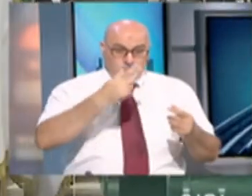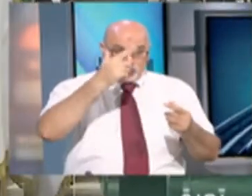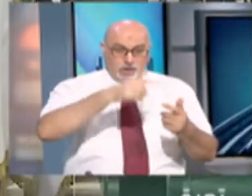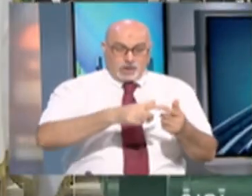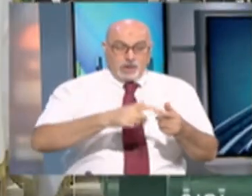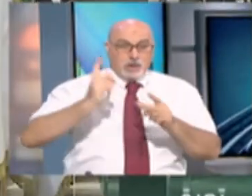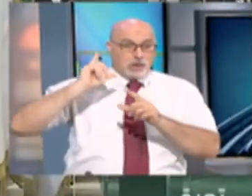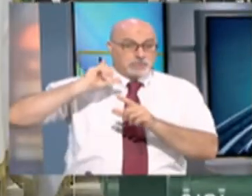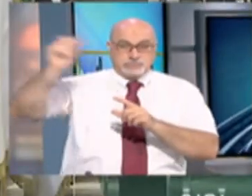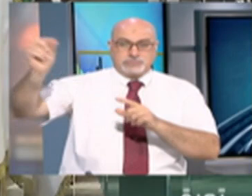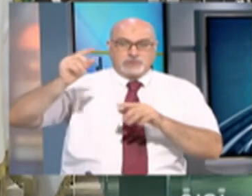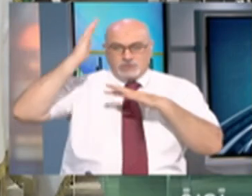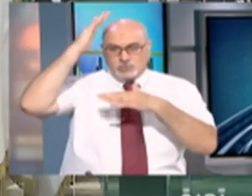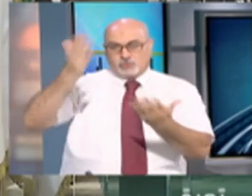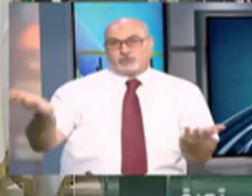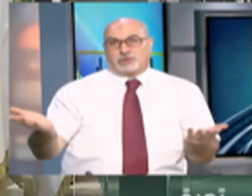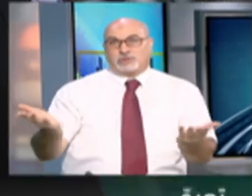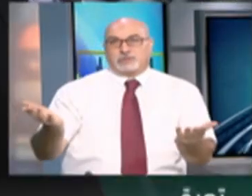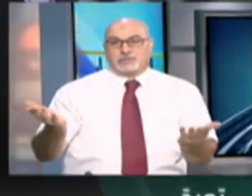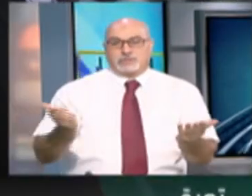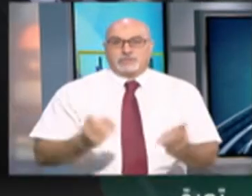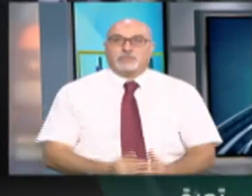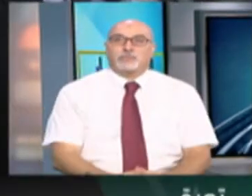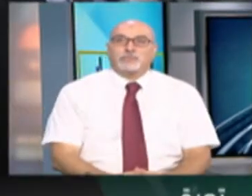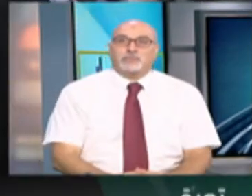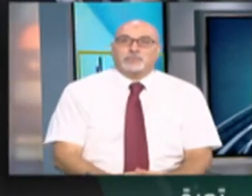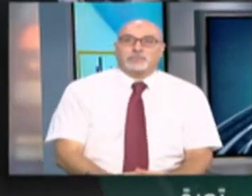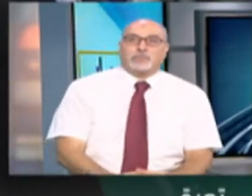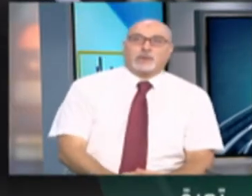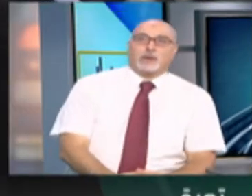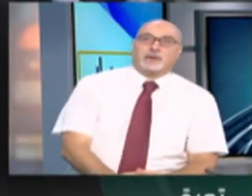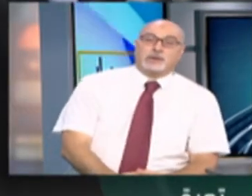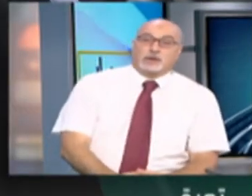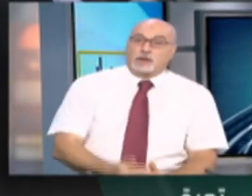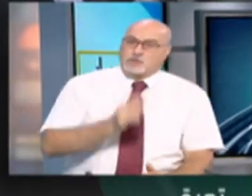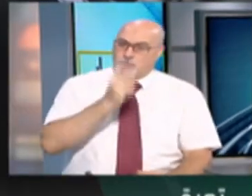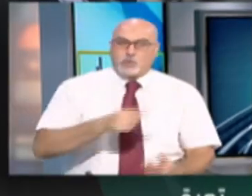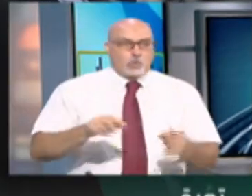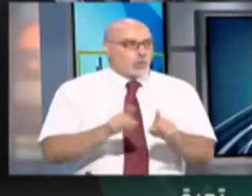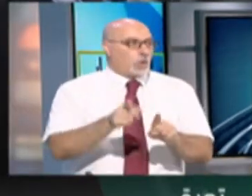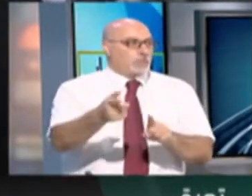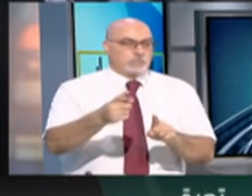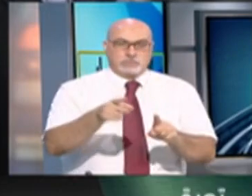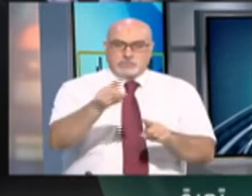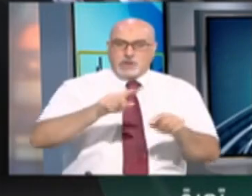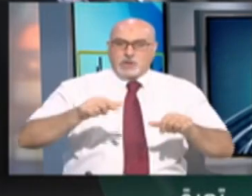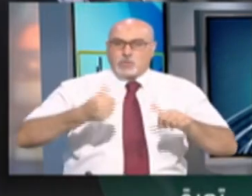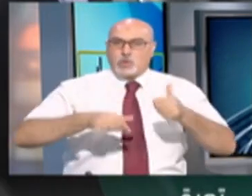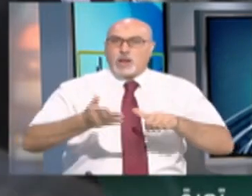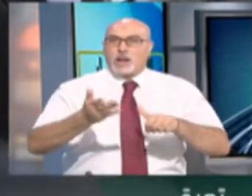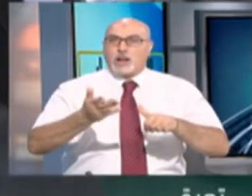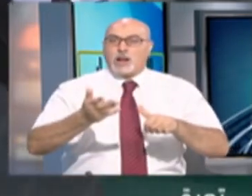الخارج. الشيء اللي درتو احنا ماذا بنا يبقى المثال للناس الاخرين، لان